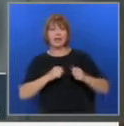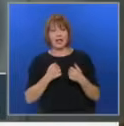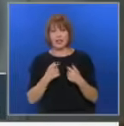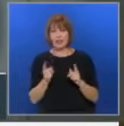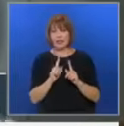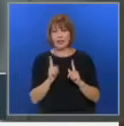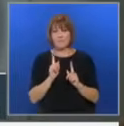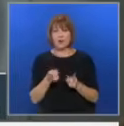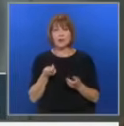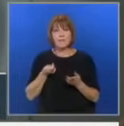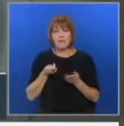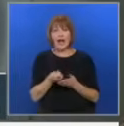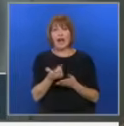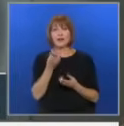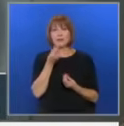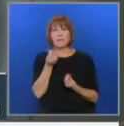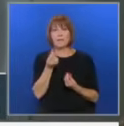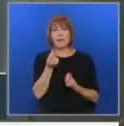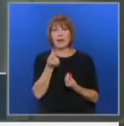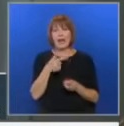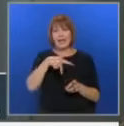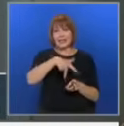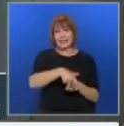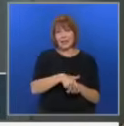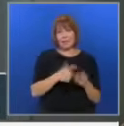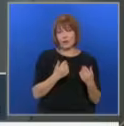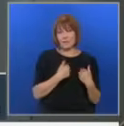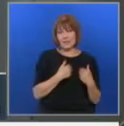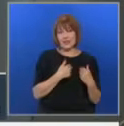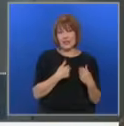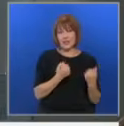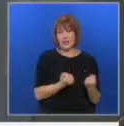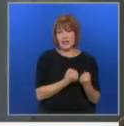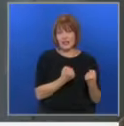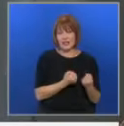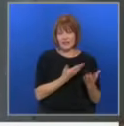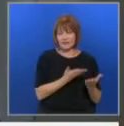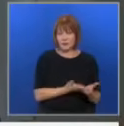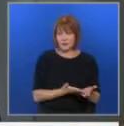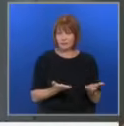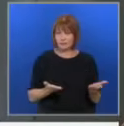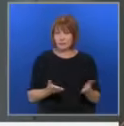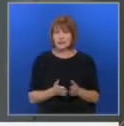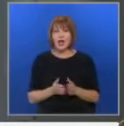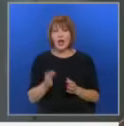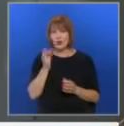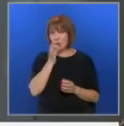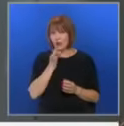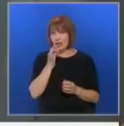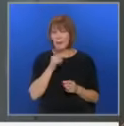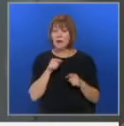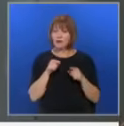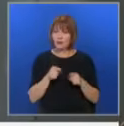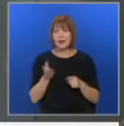да харчим пари по третата мисия, пък да загробиме, нали, капиталовите разходи по модернизацията на въоръжените ни сили, но няма, тази мисия